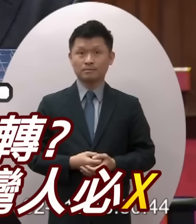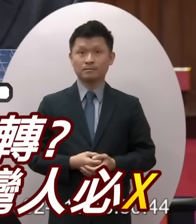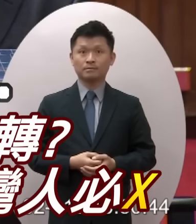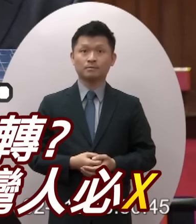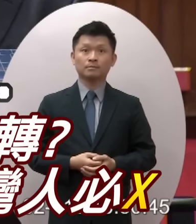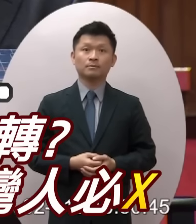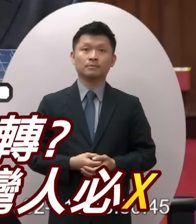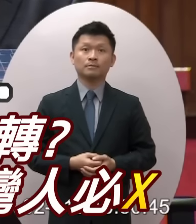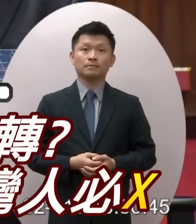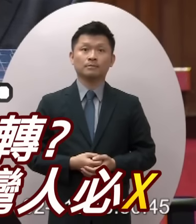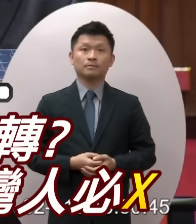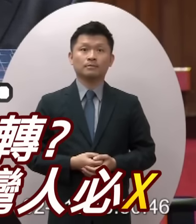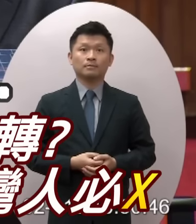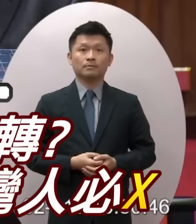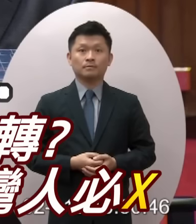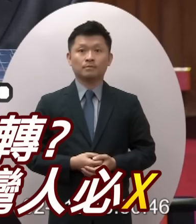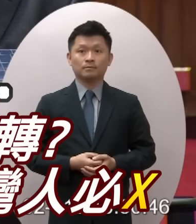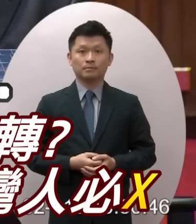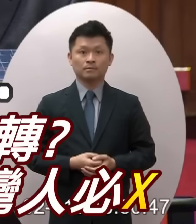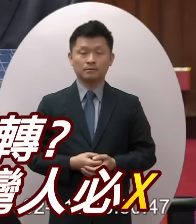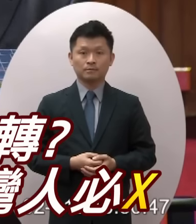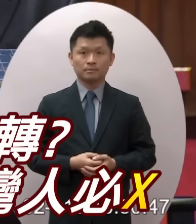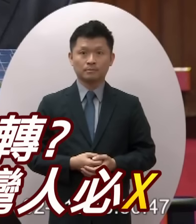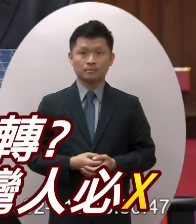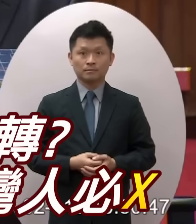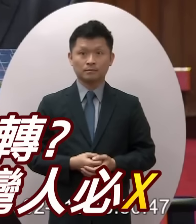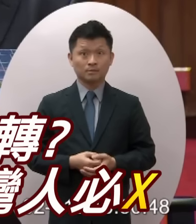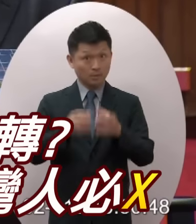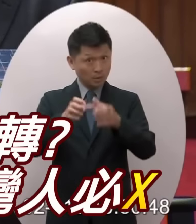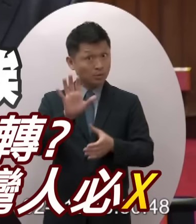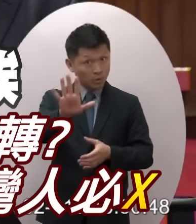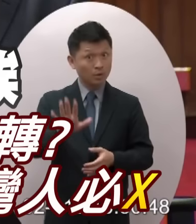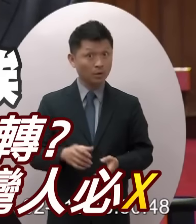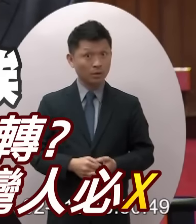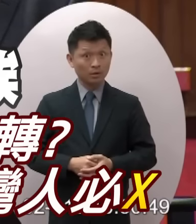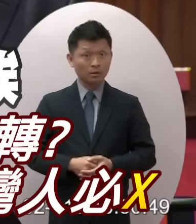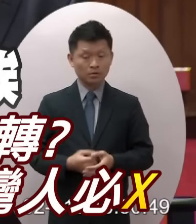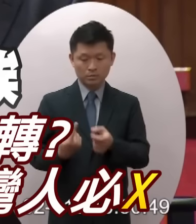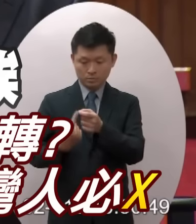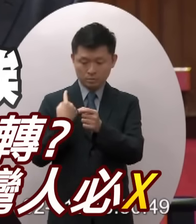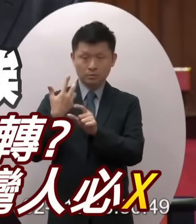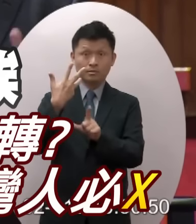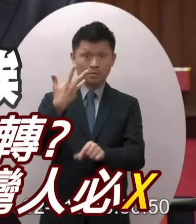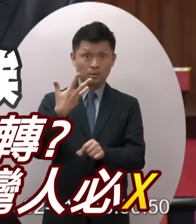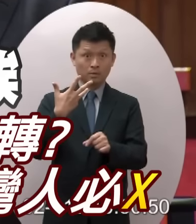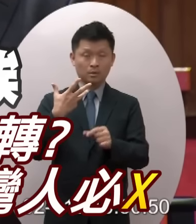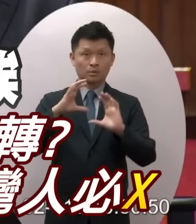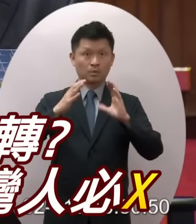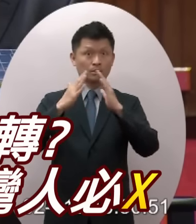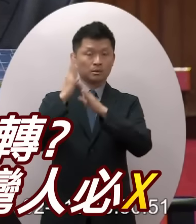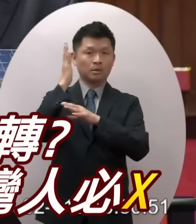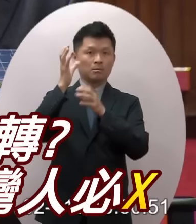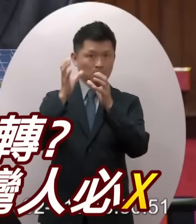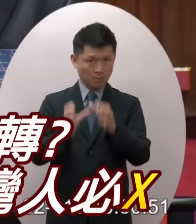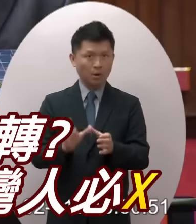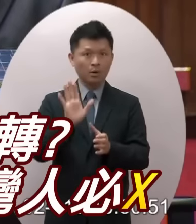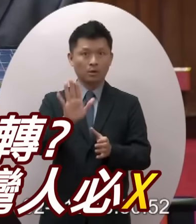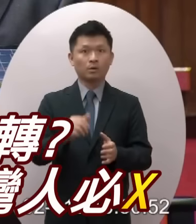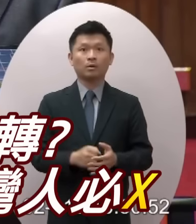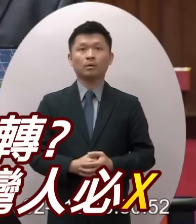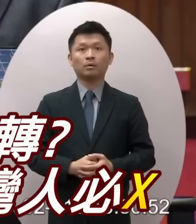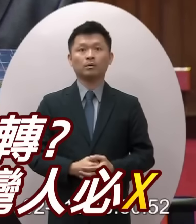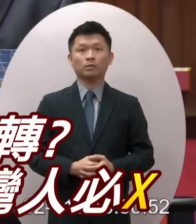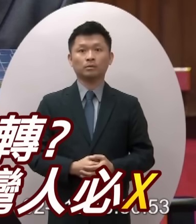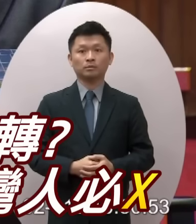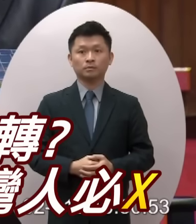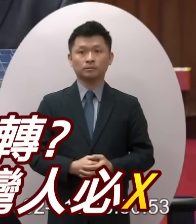即个讲诶，迄个功能拢。好啦， 咱有成立呢，咱去年8月国家有成立呢， 无功能，